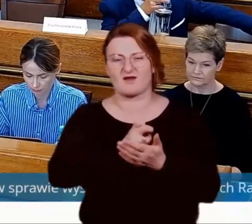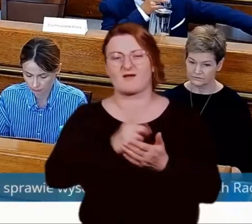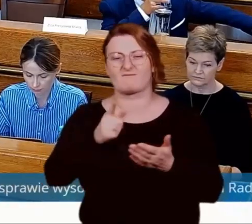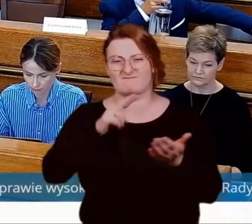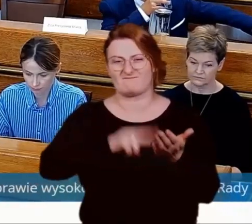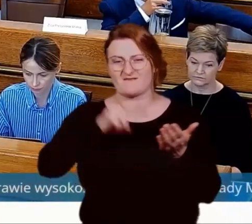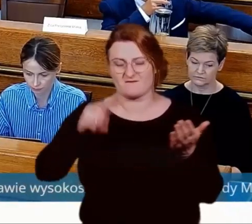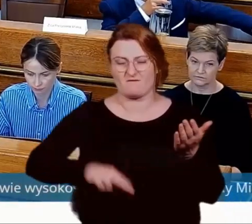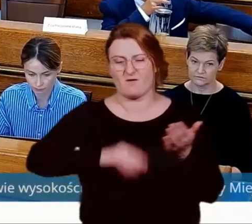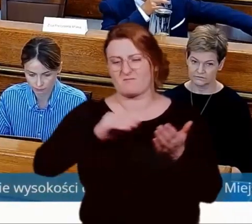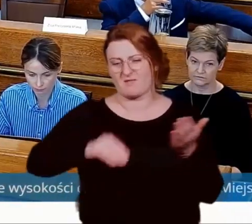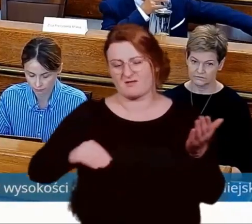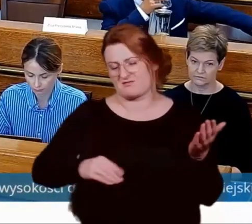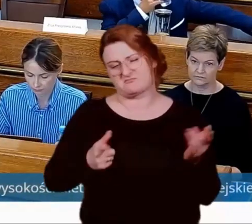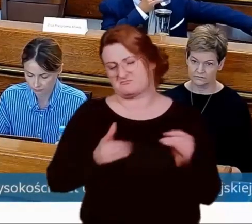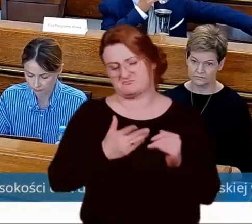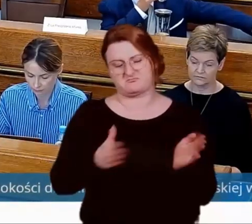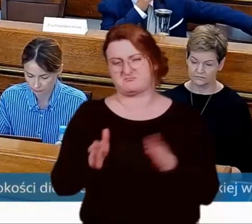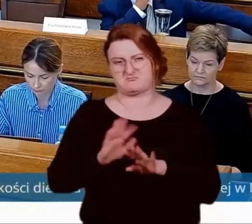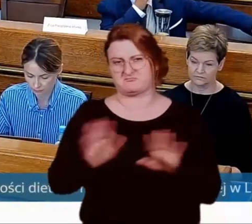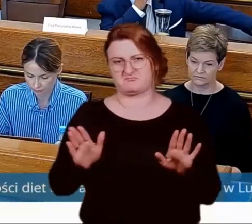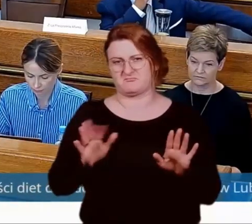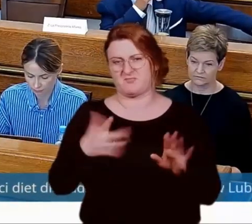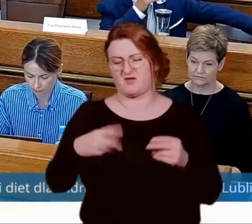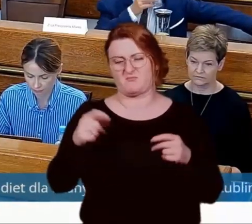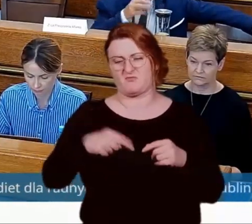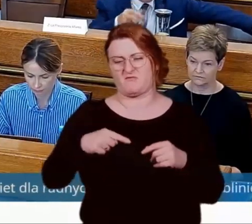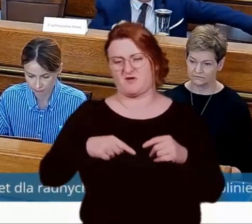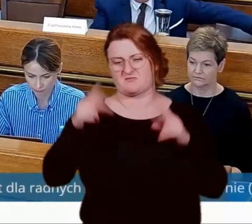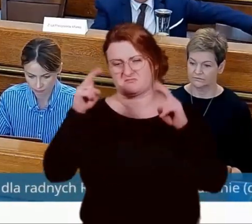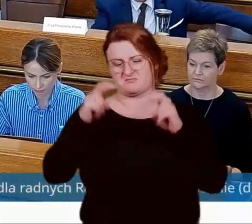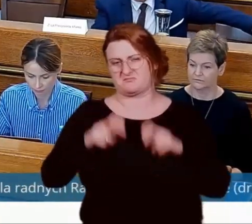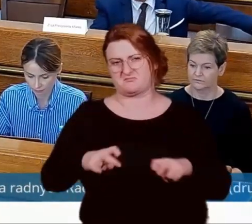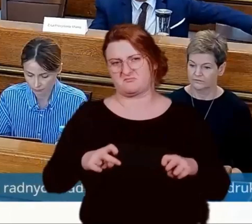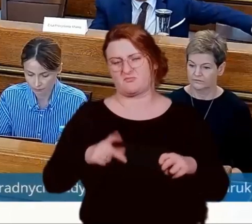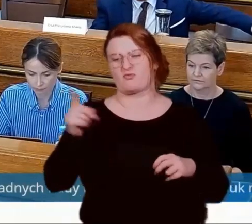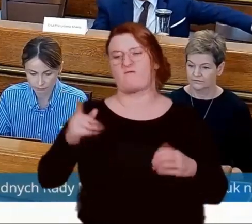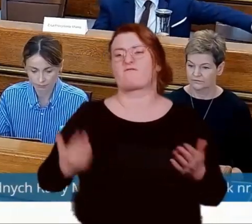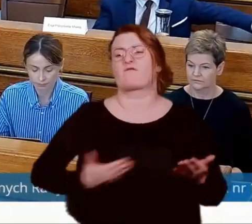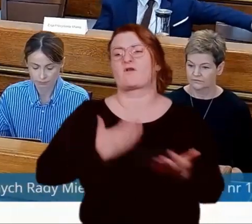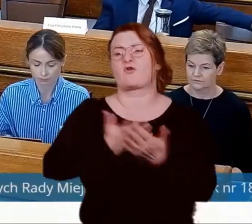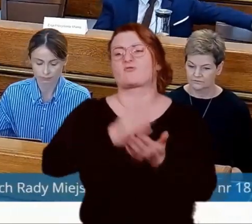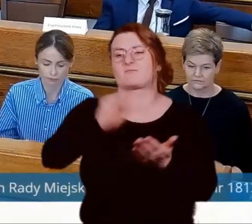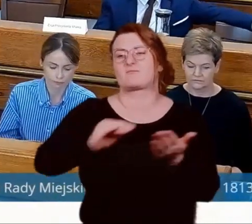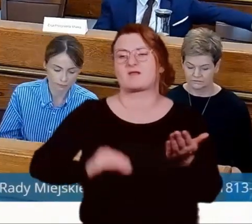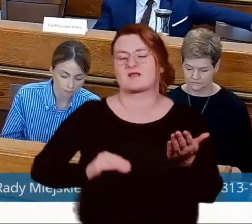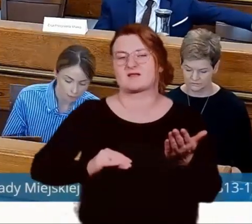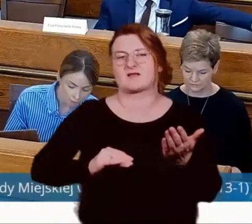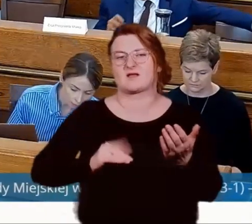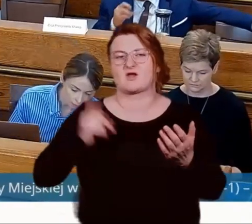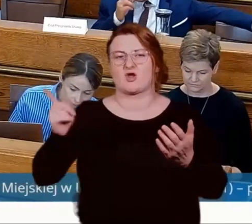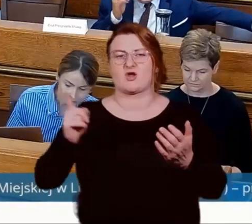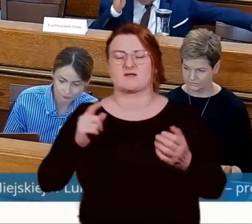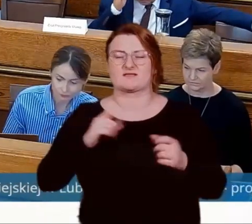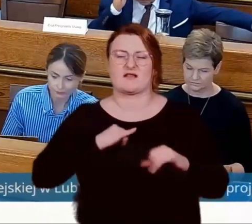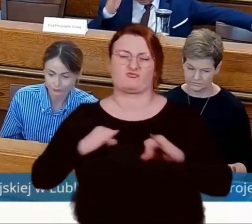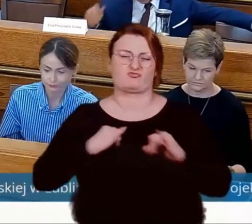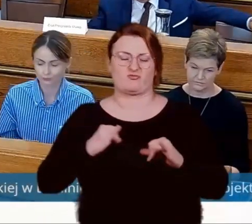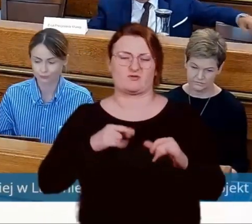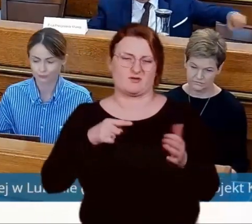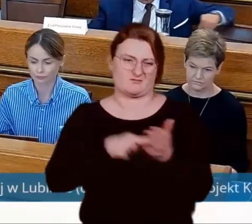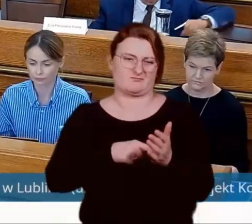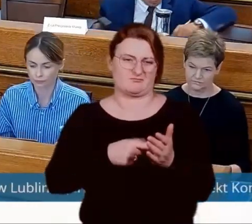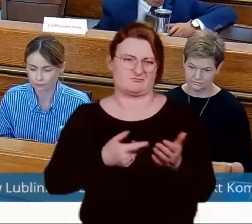staje się bezprzedmiotowa i ten punkt nie powinien być rozpatrywany, bo przecież to wnioskodawca, podmiot, który składa petycję, jest gospodarzem. W tym